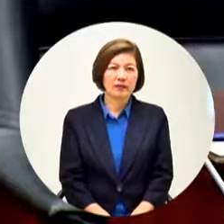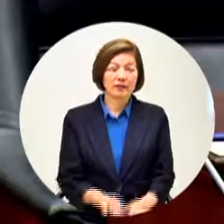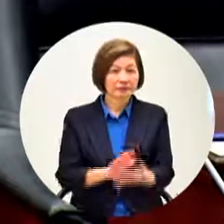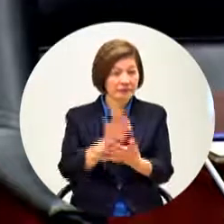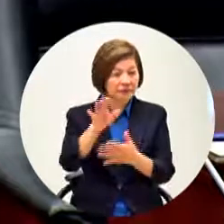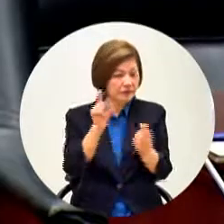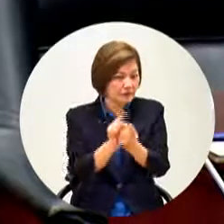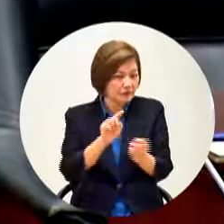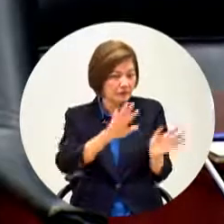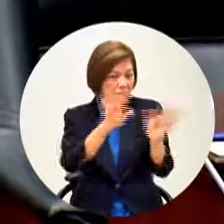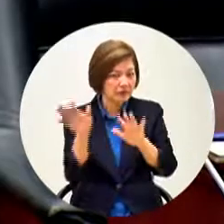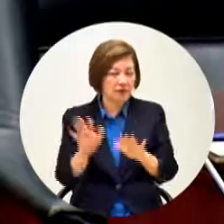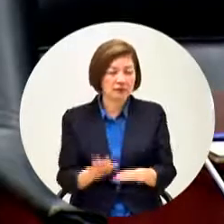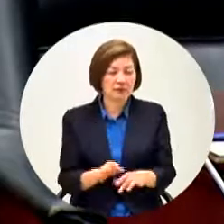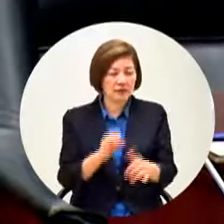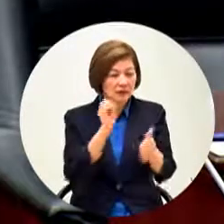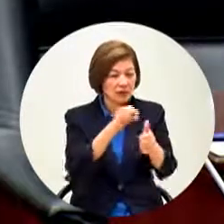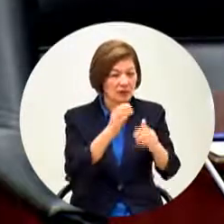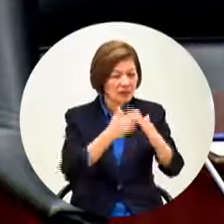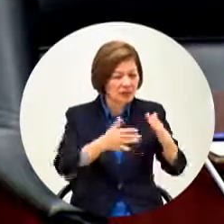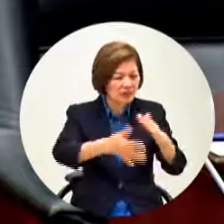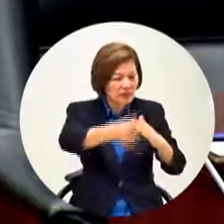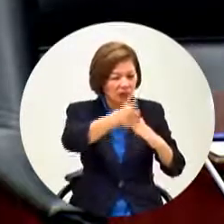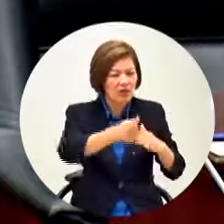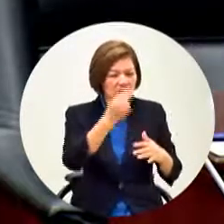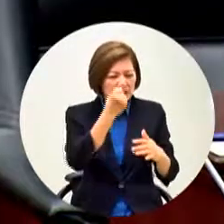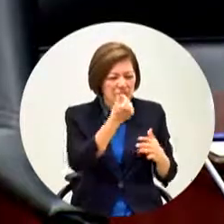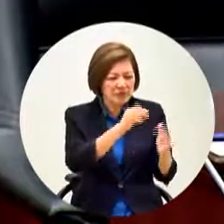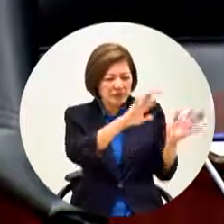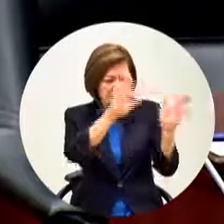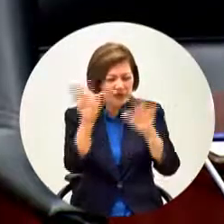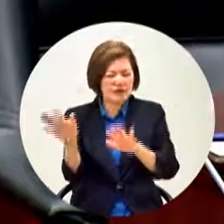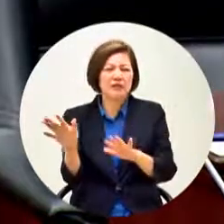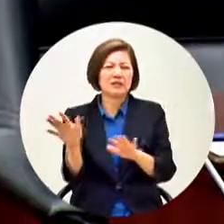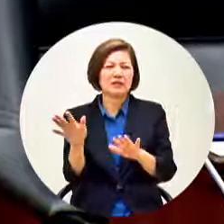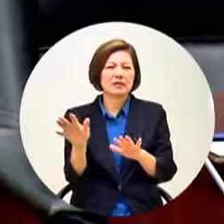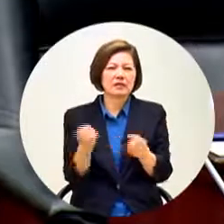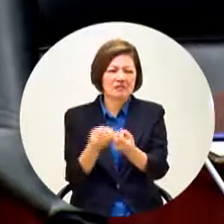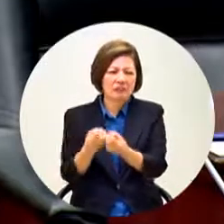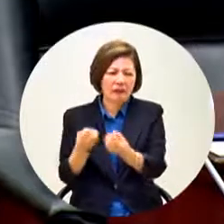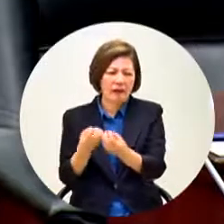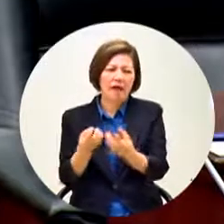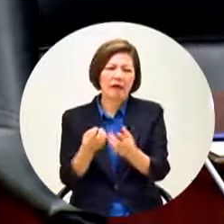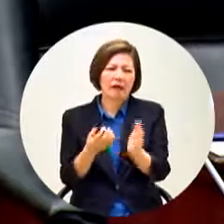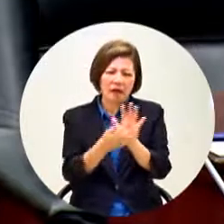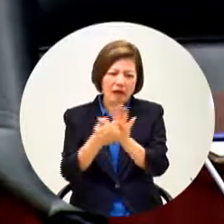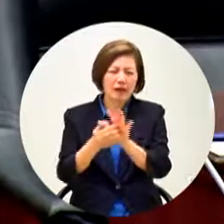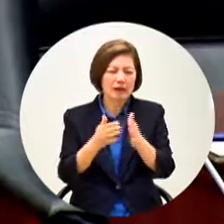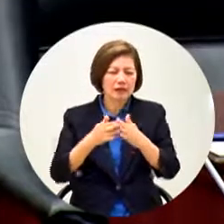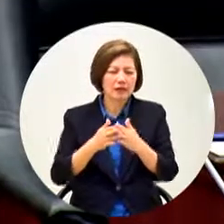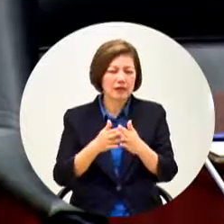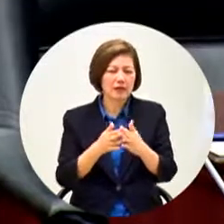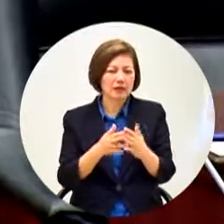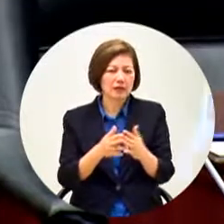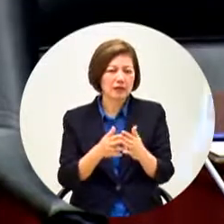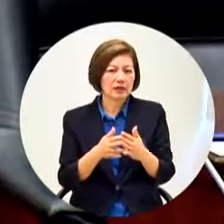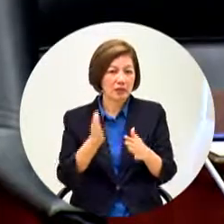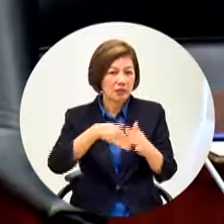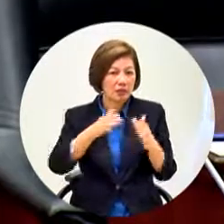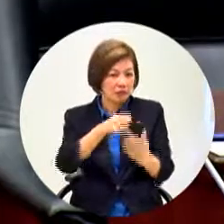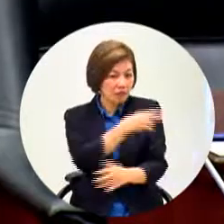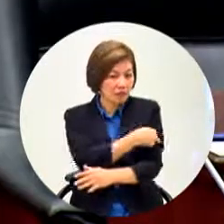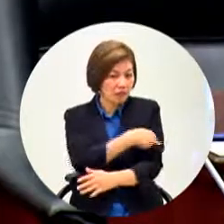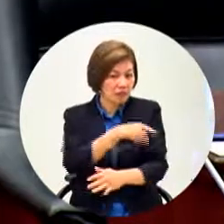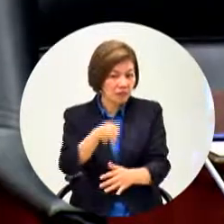形是咪交代校长讲这特殊情形嘛？特殊状况是咪，甲安尼保全的交代，只要若落大